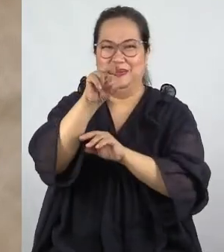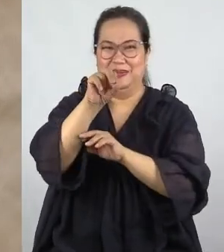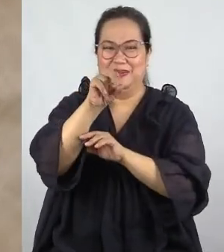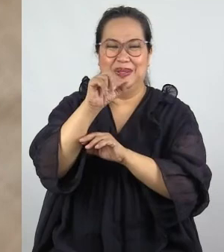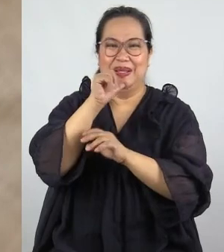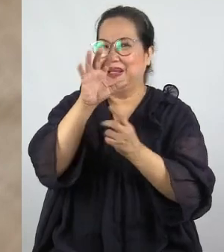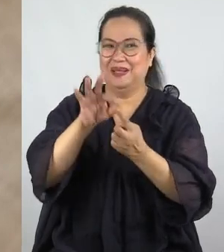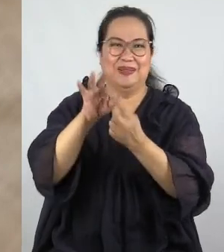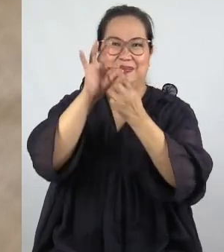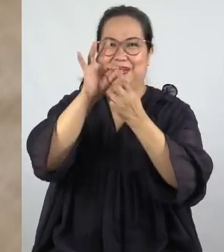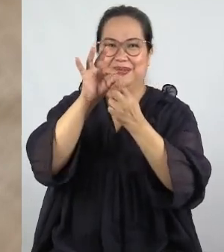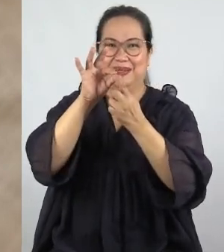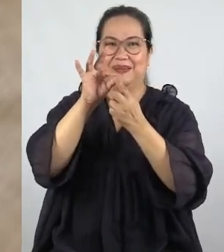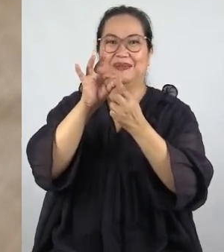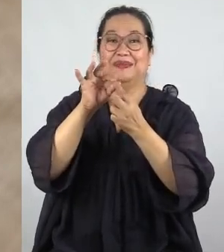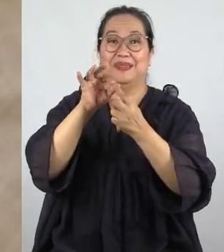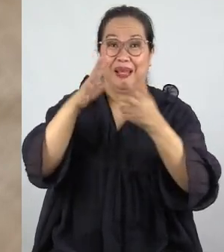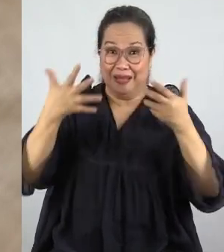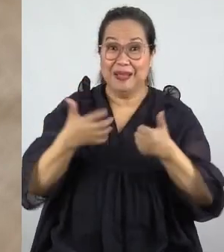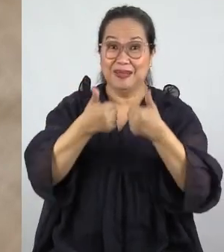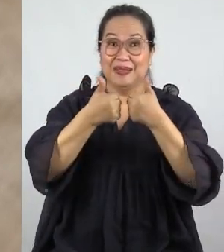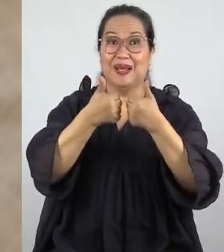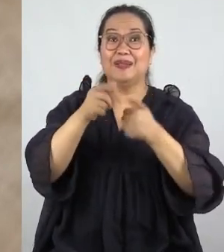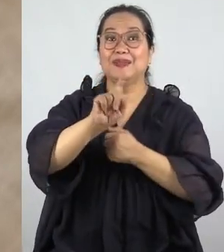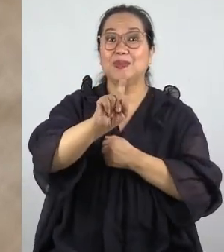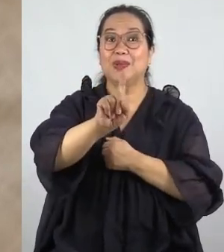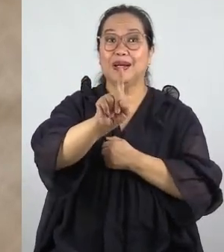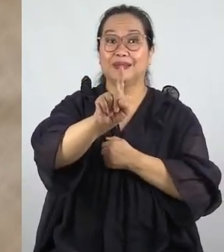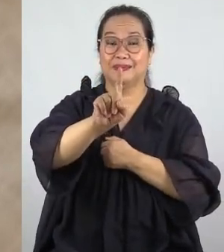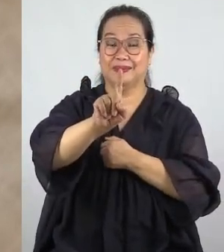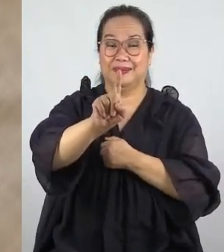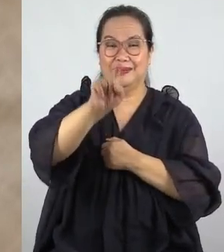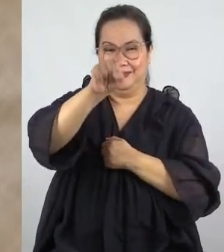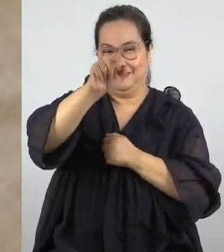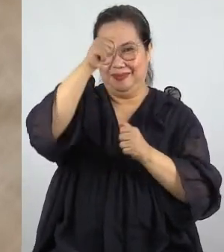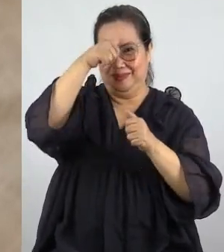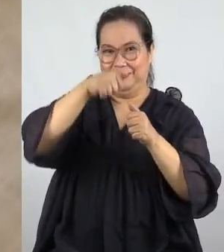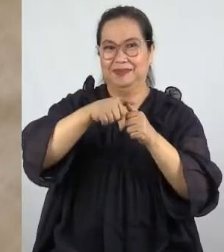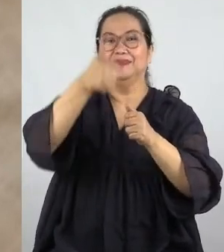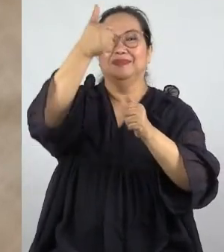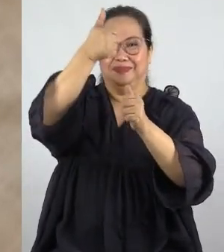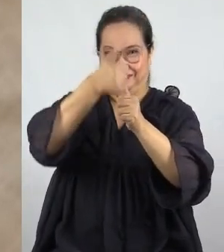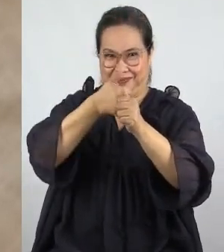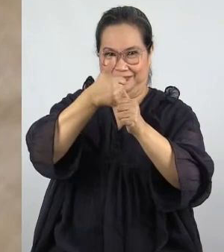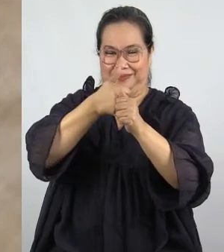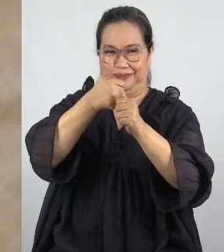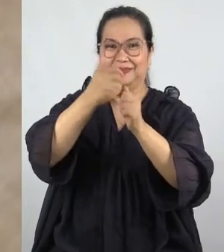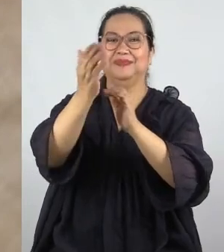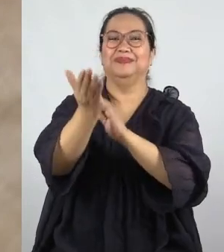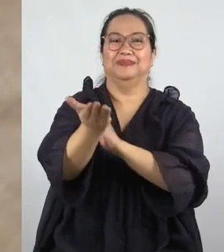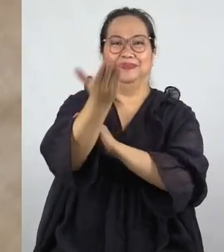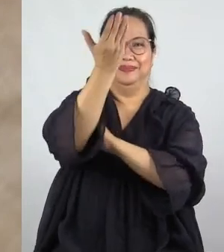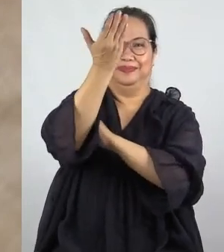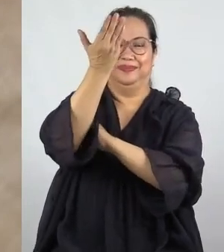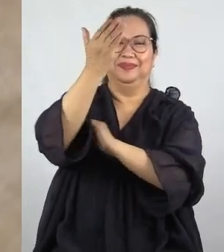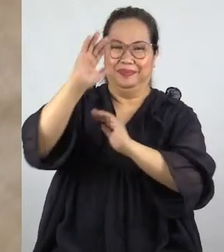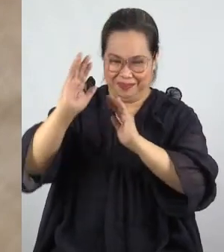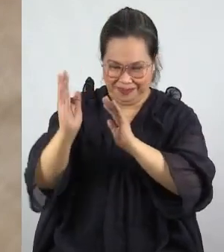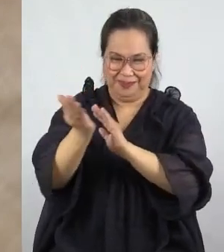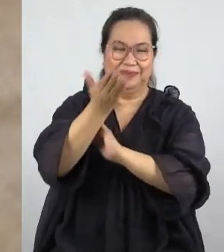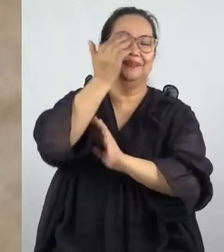ito espesyal. Itong hamon na ito ay dapat nating tinatandaan sa bawat umaga ng